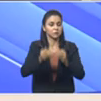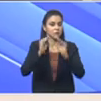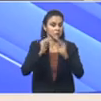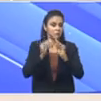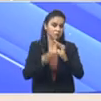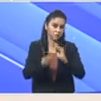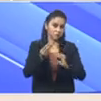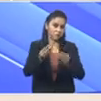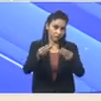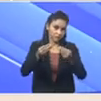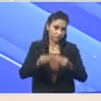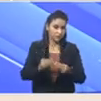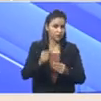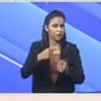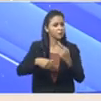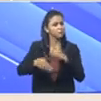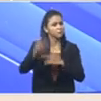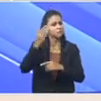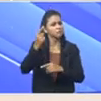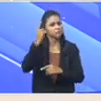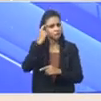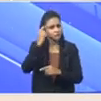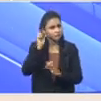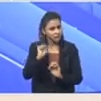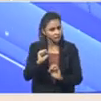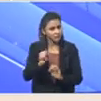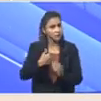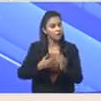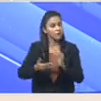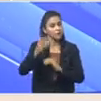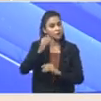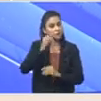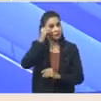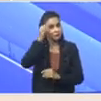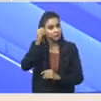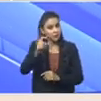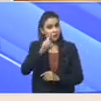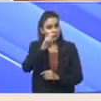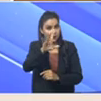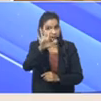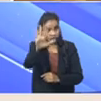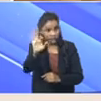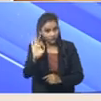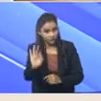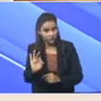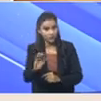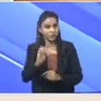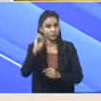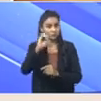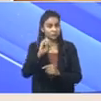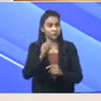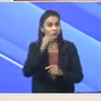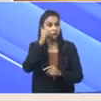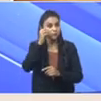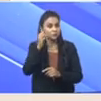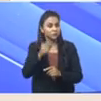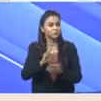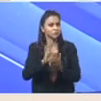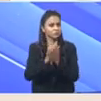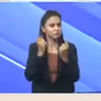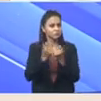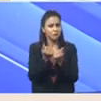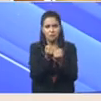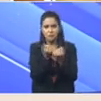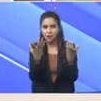है। आपको याद होगा, जब हमने महात्मा गांधी जी की 150वीं जन्म जयंती मनाई थी तो कितना